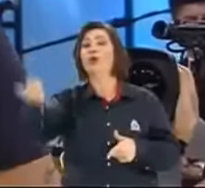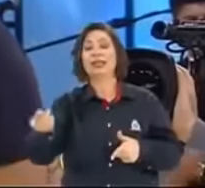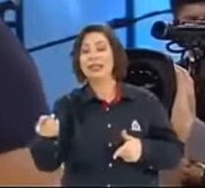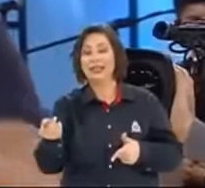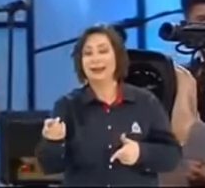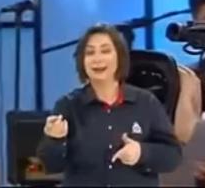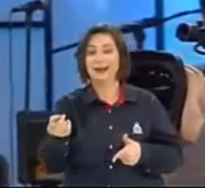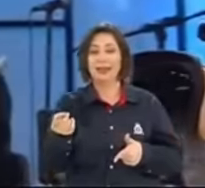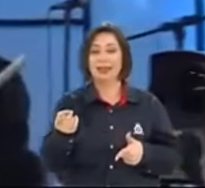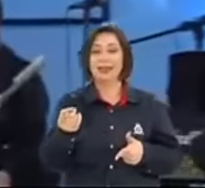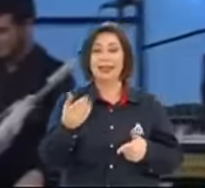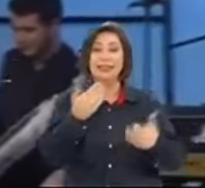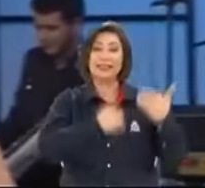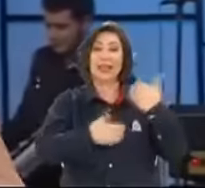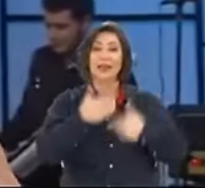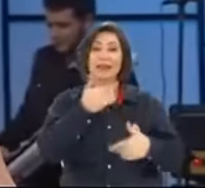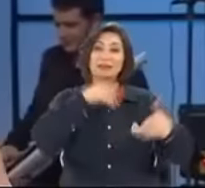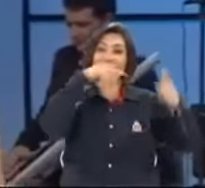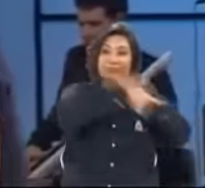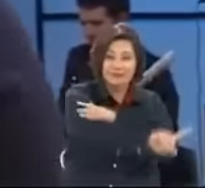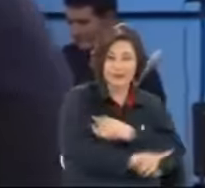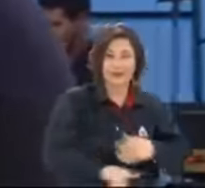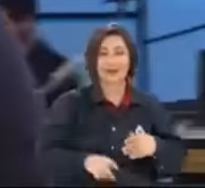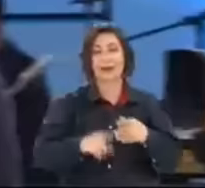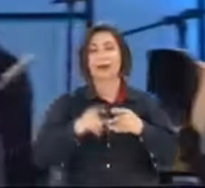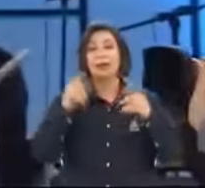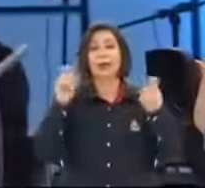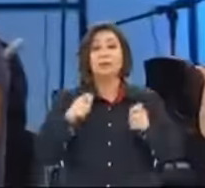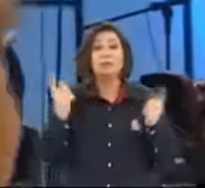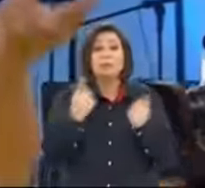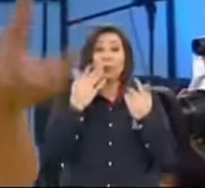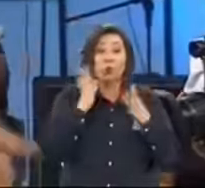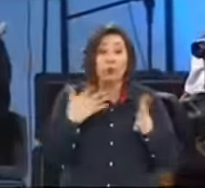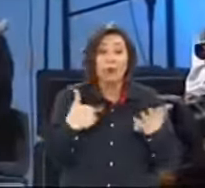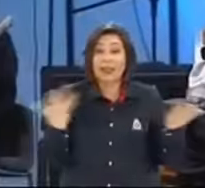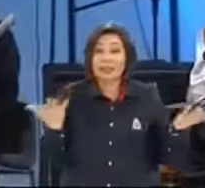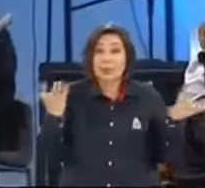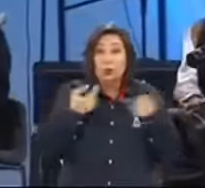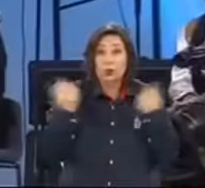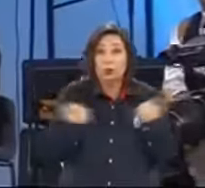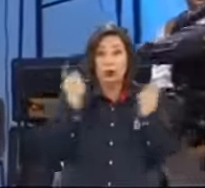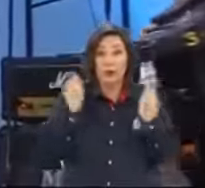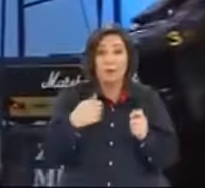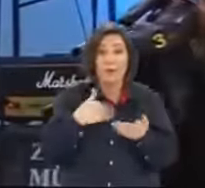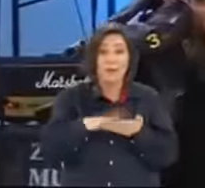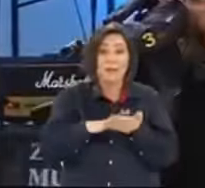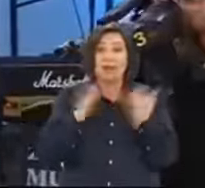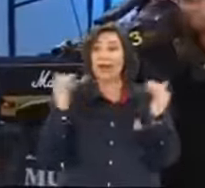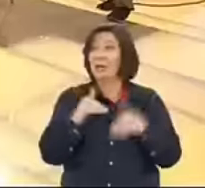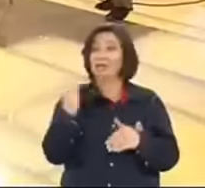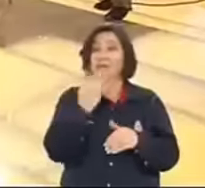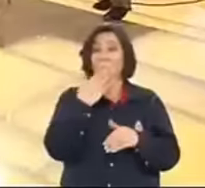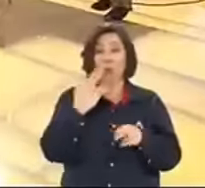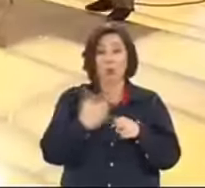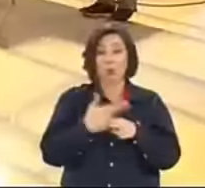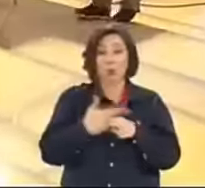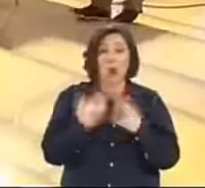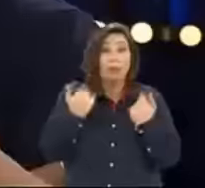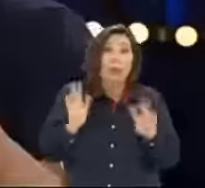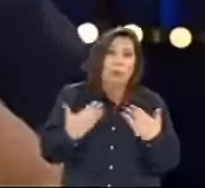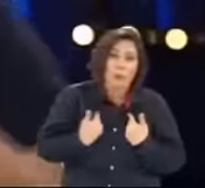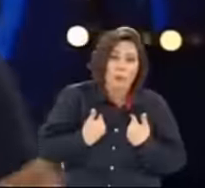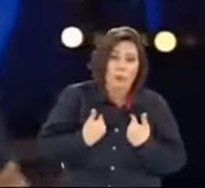Ötekisinin sevgilisi boynuzlamıştı. Güzel. Yani yapacak bir şey yoktu. Ben nasıl güldüreyim ki yani? Benim elinden gelen bir şey yok. Bununla ilgili bir kurs da almak